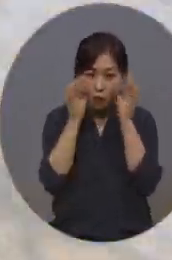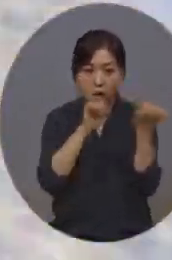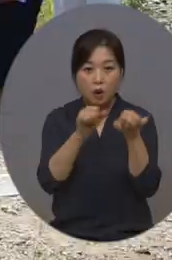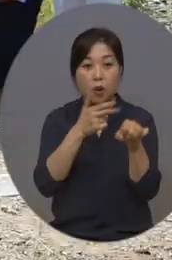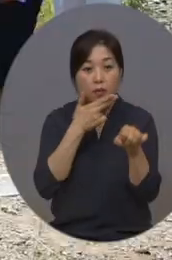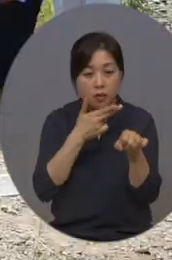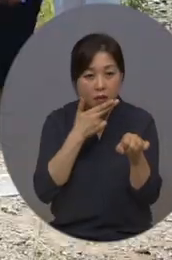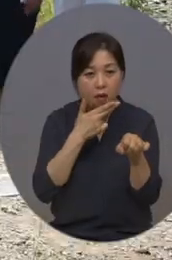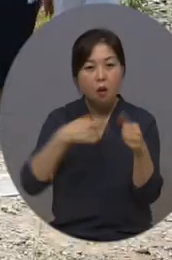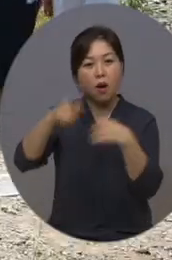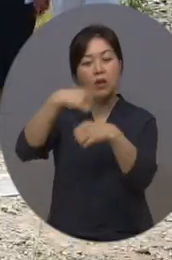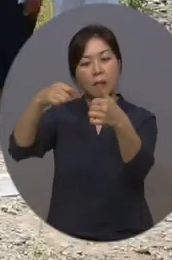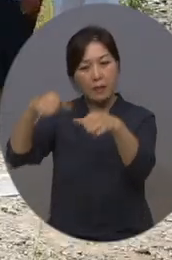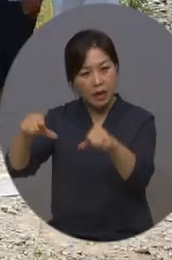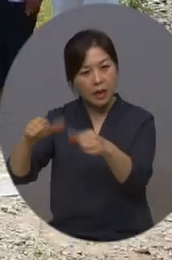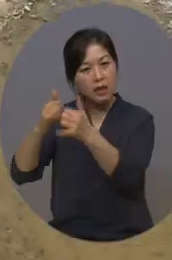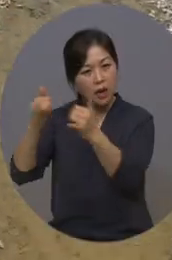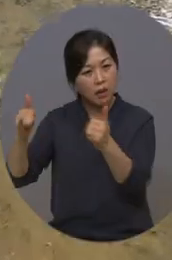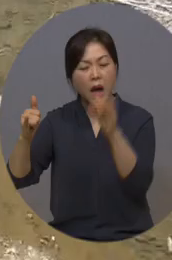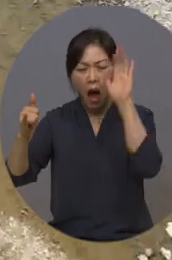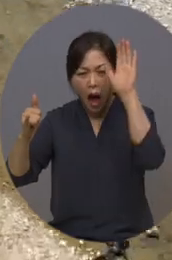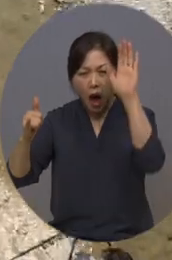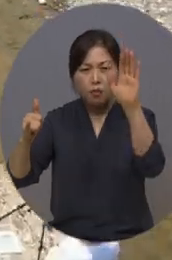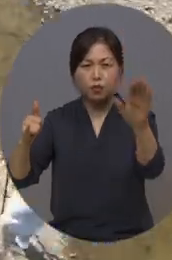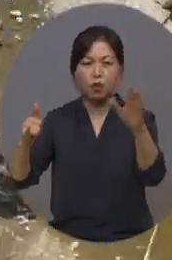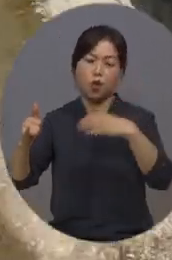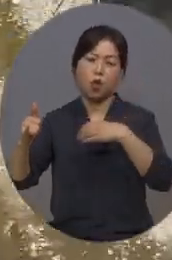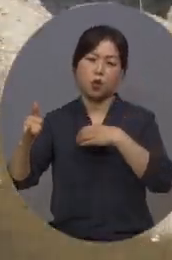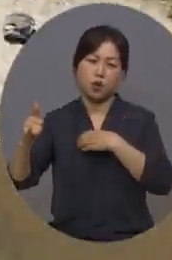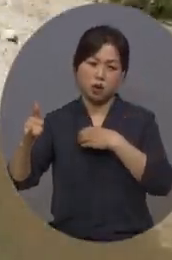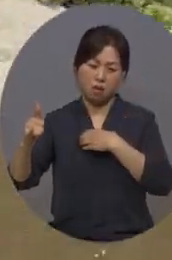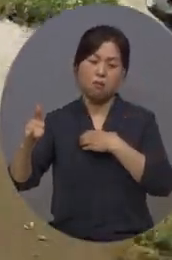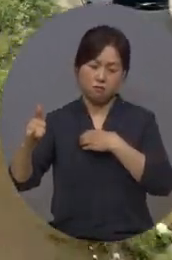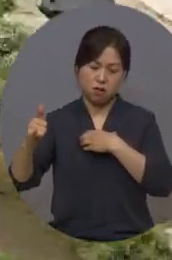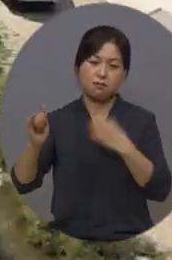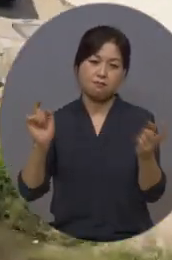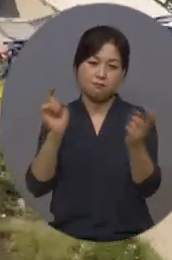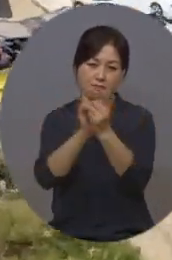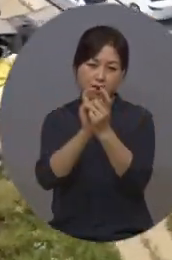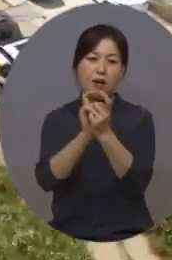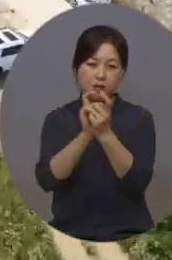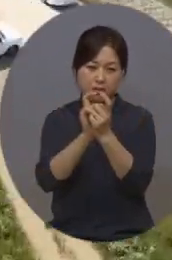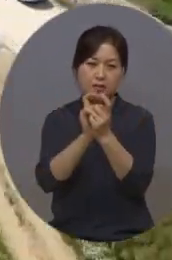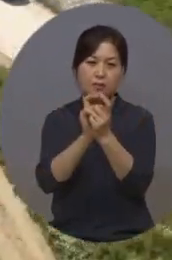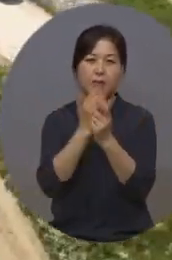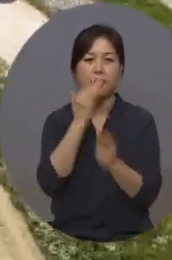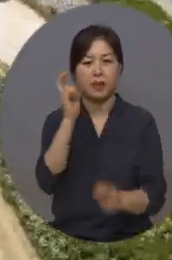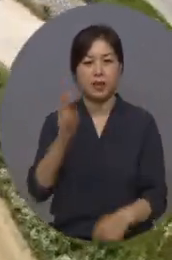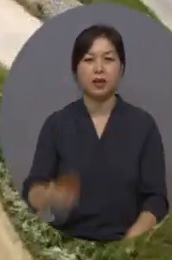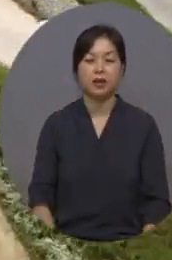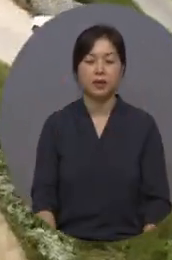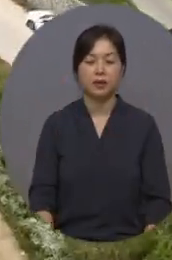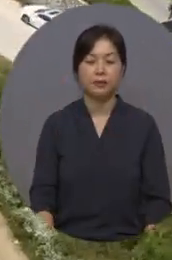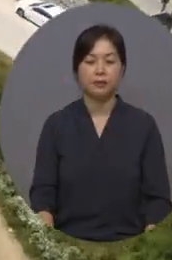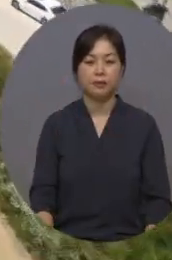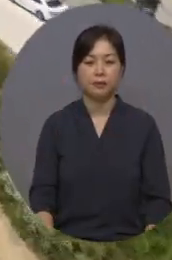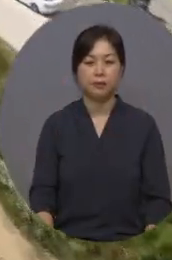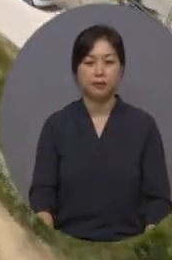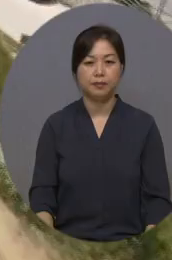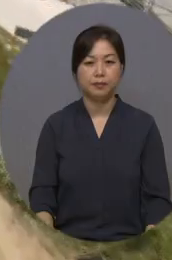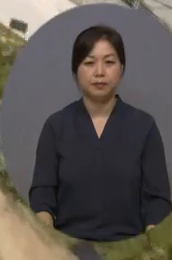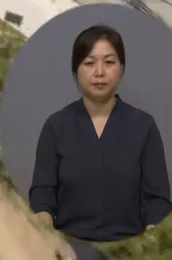인류는 예측조차 힘든 거대한 재앙을 고스란히 맞게 됩니다. 복지TV